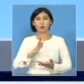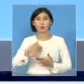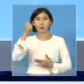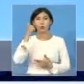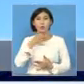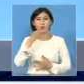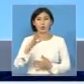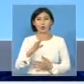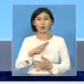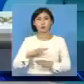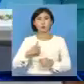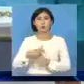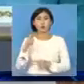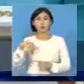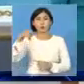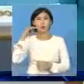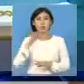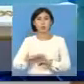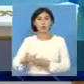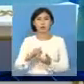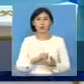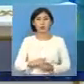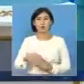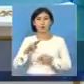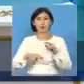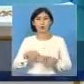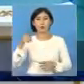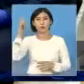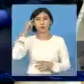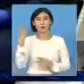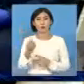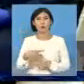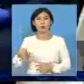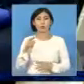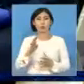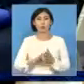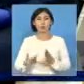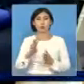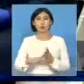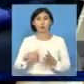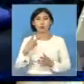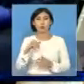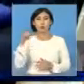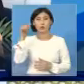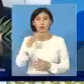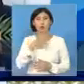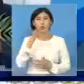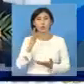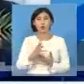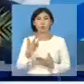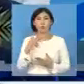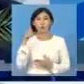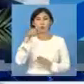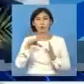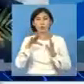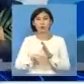алғыс айтты. Елбасы Қазақстан халқы ассамблеясын құру идеясын алғаш рет 1992 жылы айтты. Үш жылдан